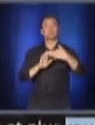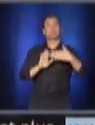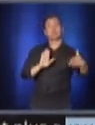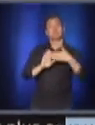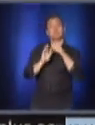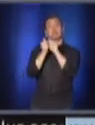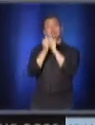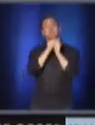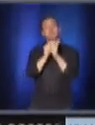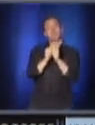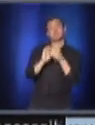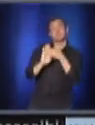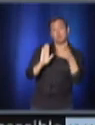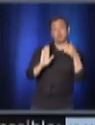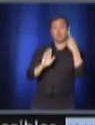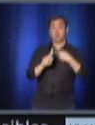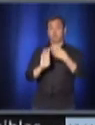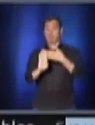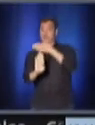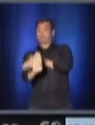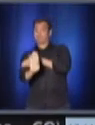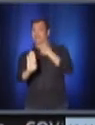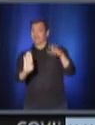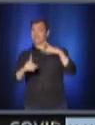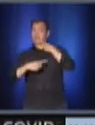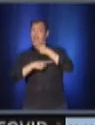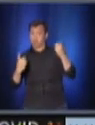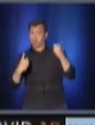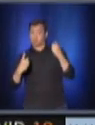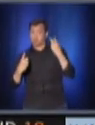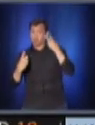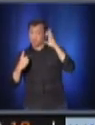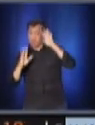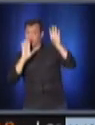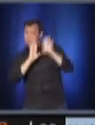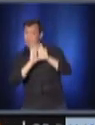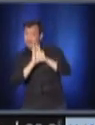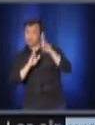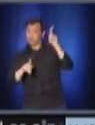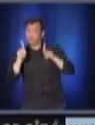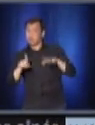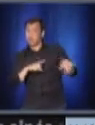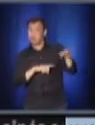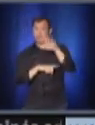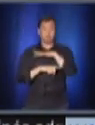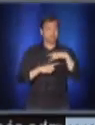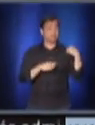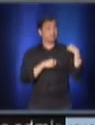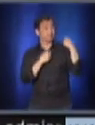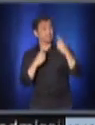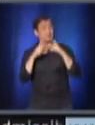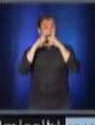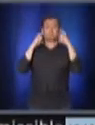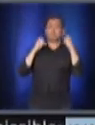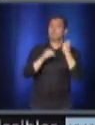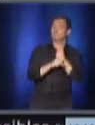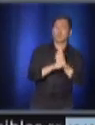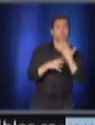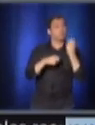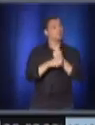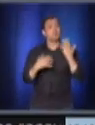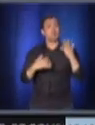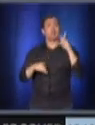1 mois. Là, on a vu tous les images de ce qui s'est passé. Puis moi, j'ai entendu parler de beaucoup de gens qui sont fâchés d'avoir fait des efforts, puis voir ce qui se passe là-bas. Puis